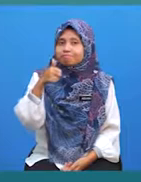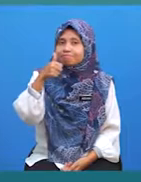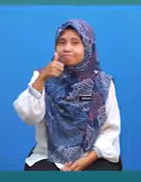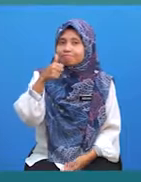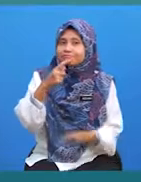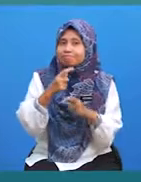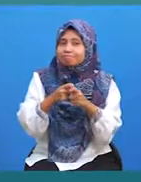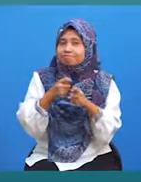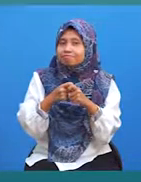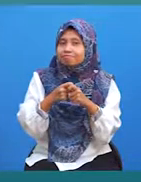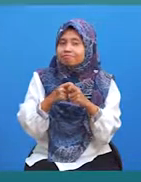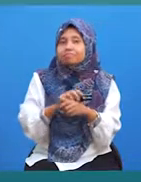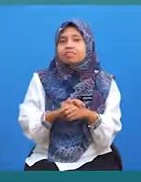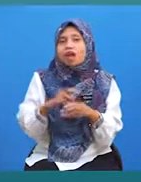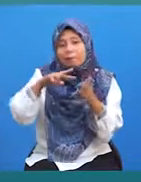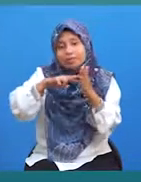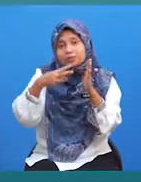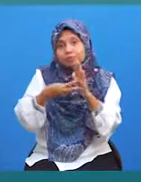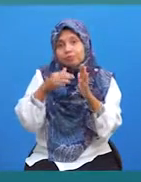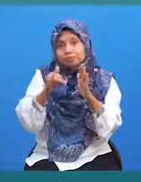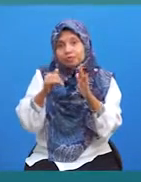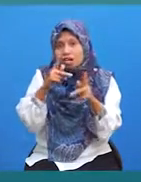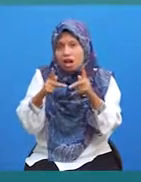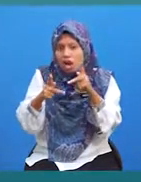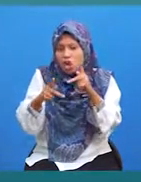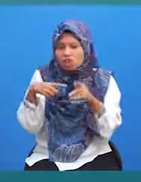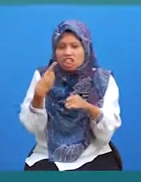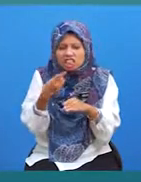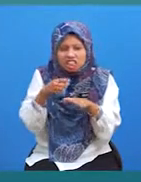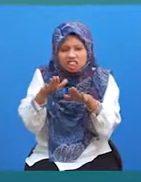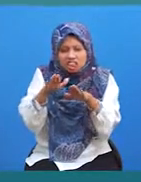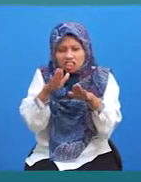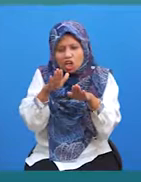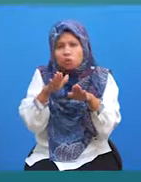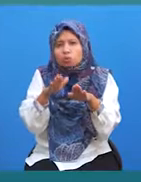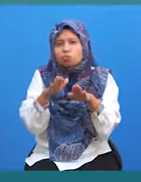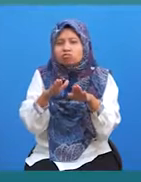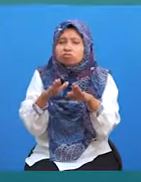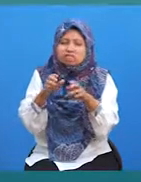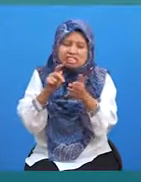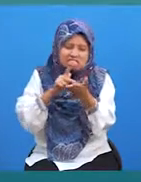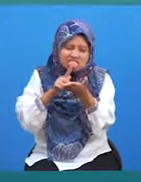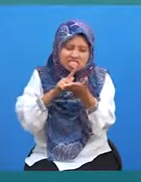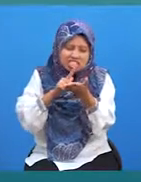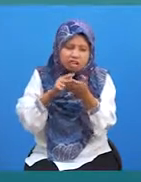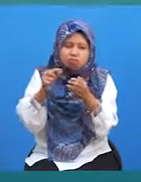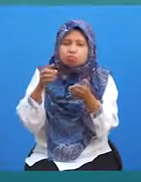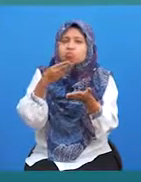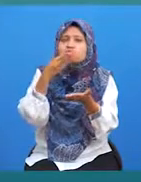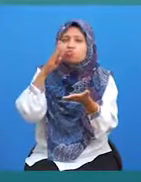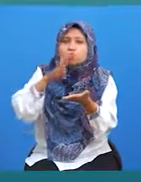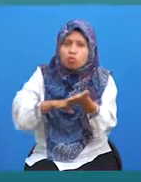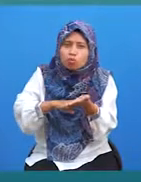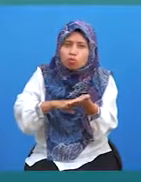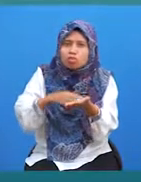Bagus, tepat sekali. Maksudnya, kalau kita takut menerima kesan buruk